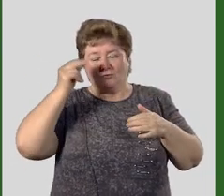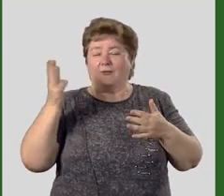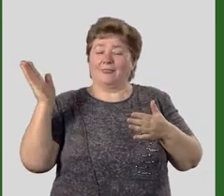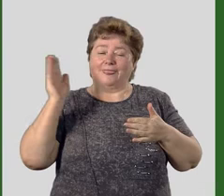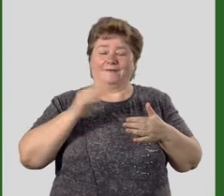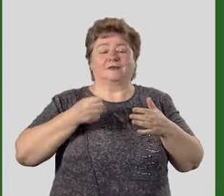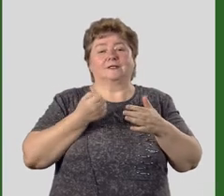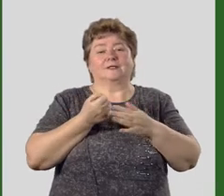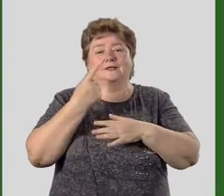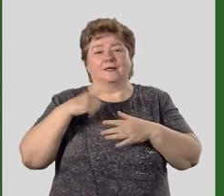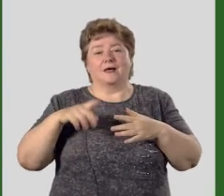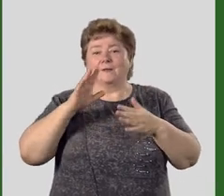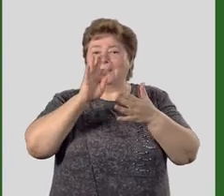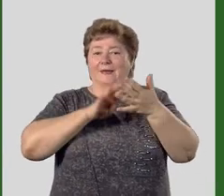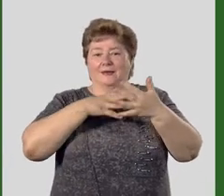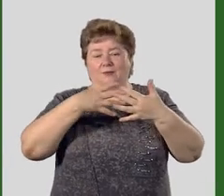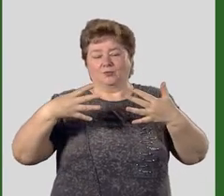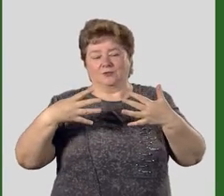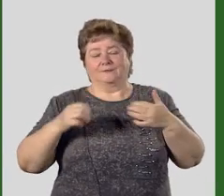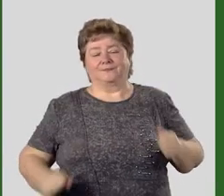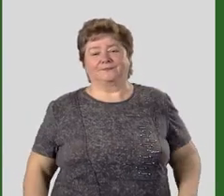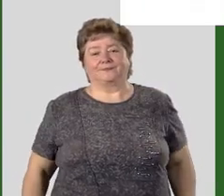давайте разгадаем с вами ребусы.